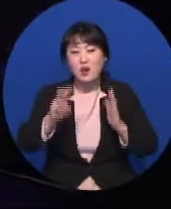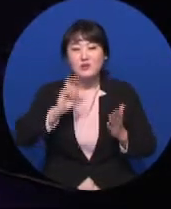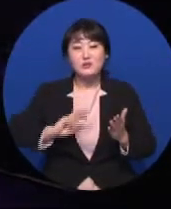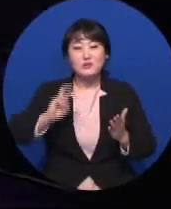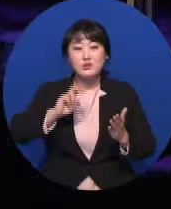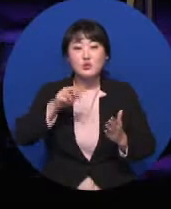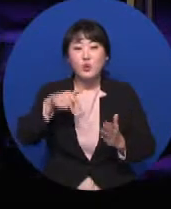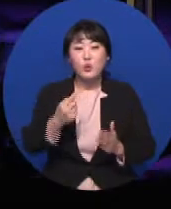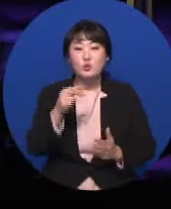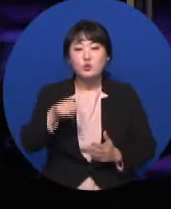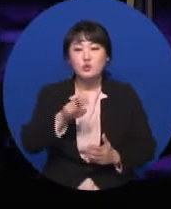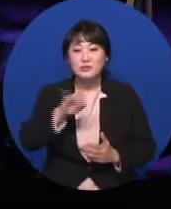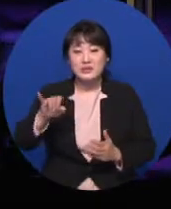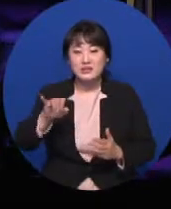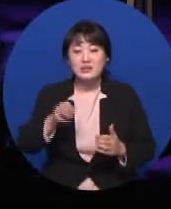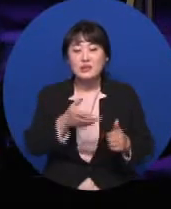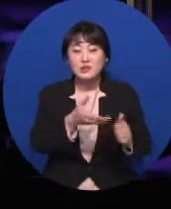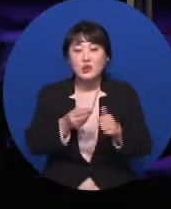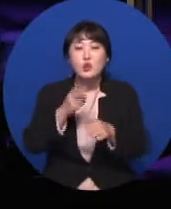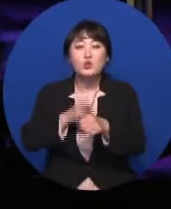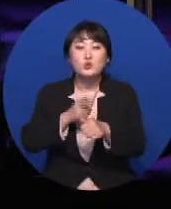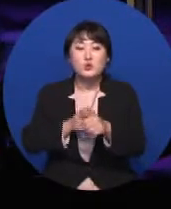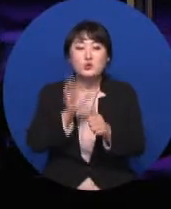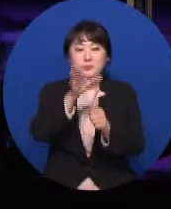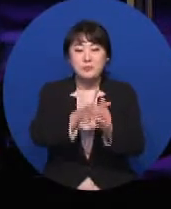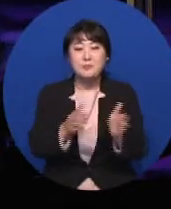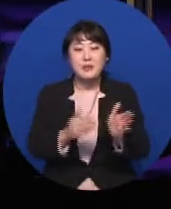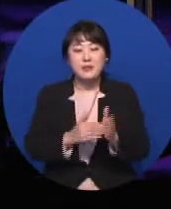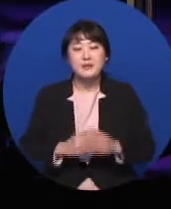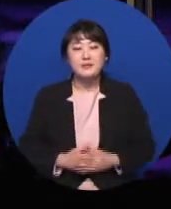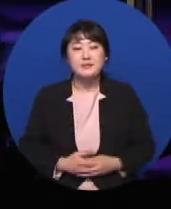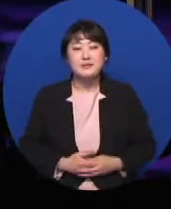씨를 초빙 석학 교수로 임명 하기도 했습니다